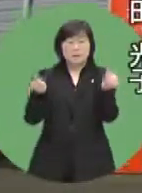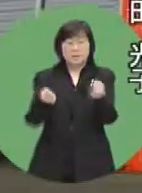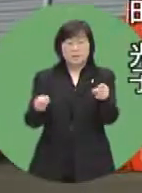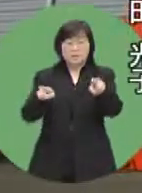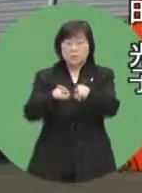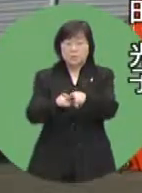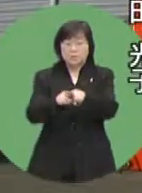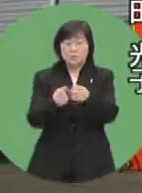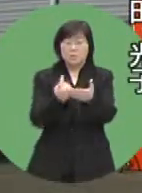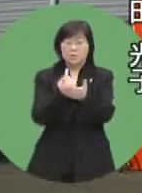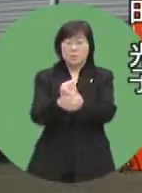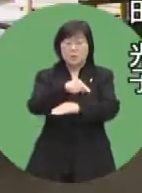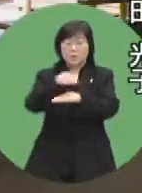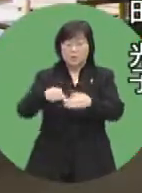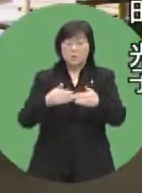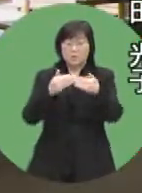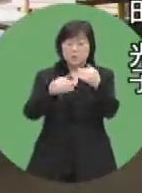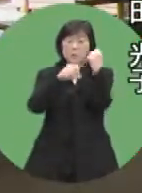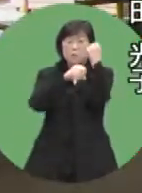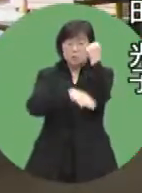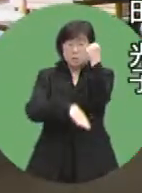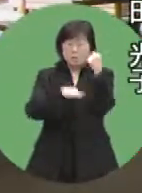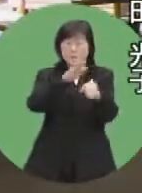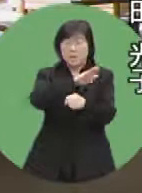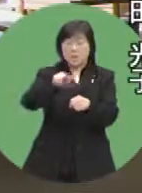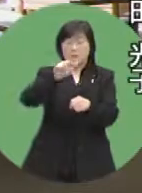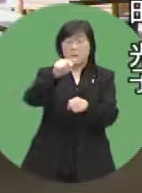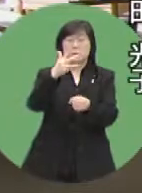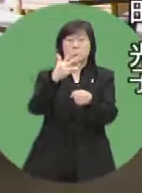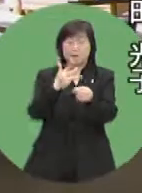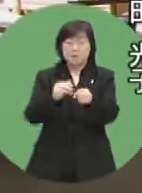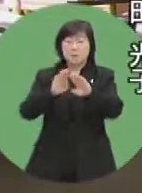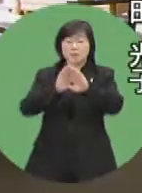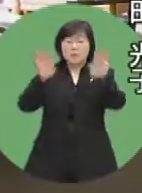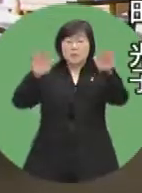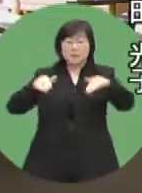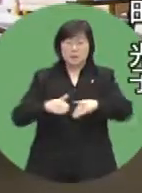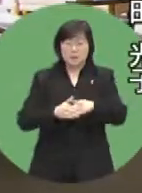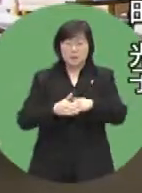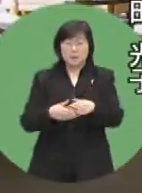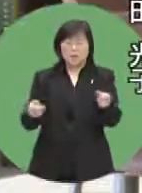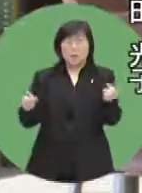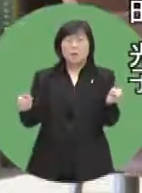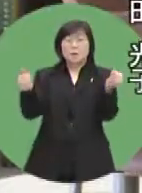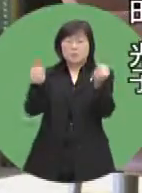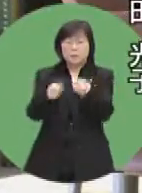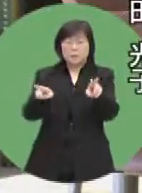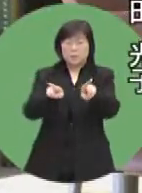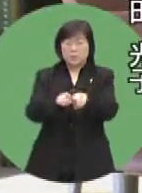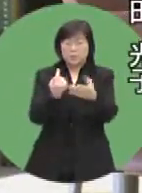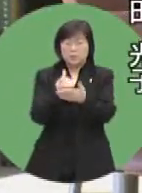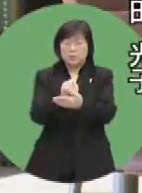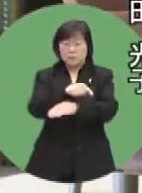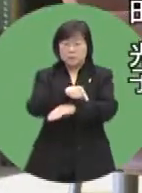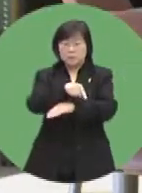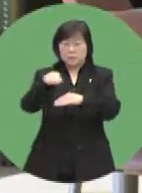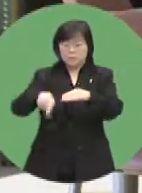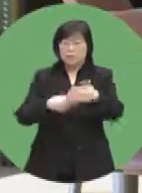男女共同参画推進の拠点として平成18年に開館した男女共同参画交流セン